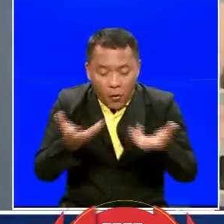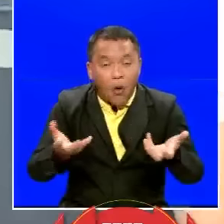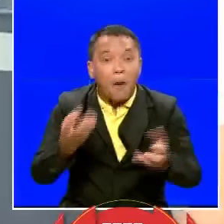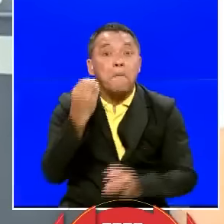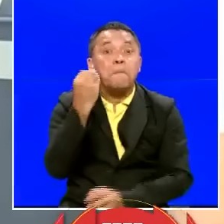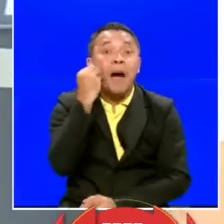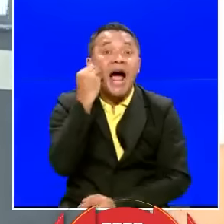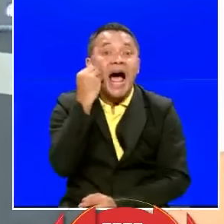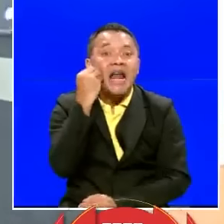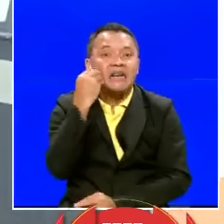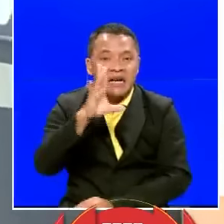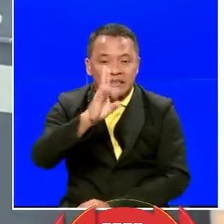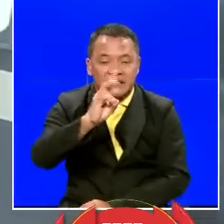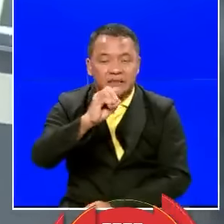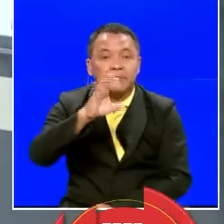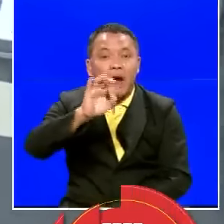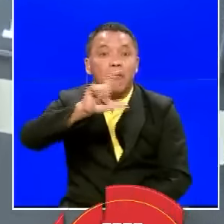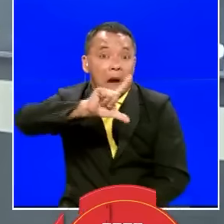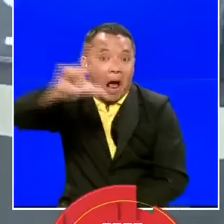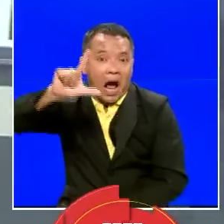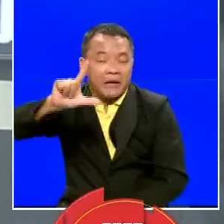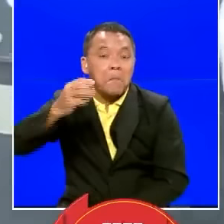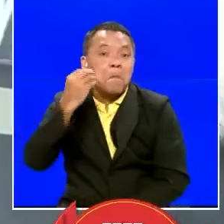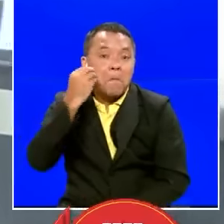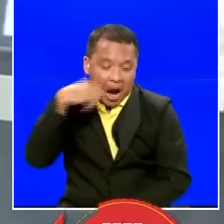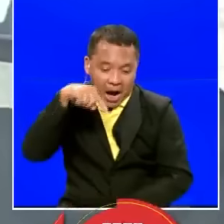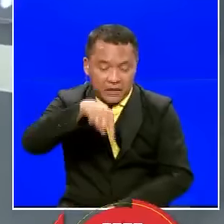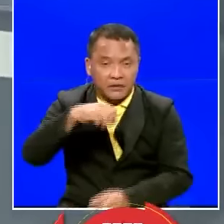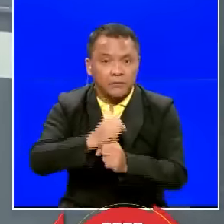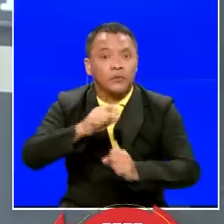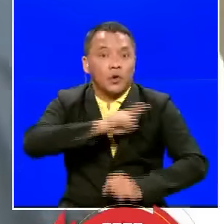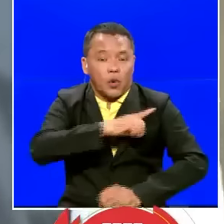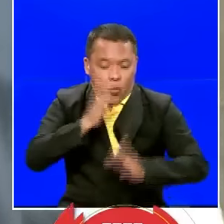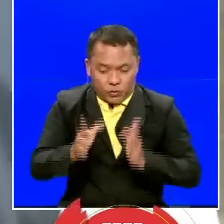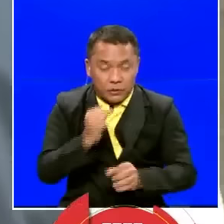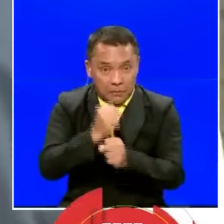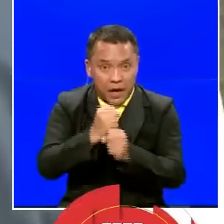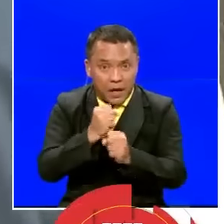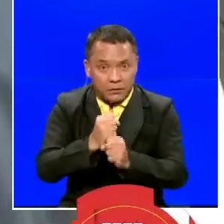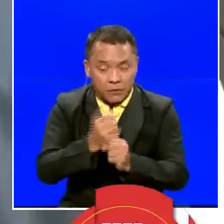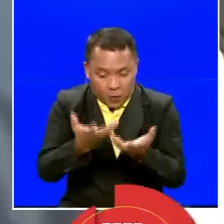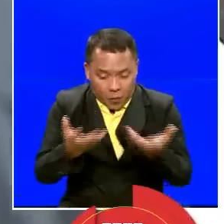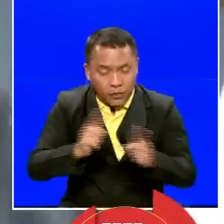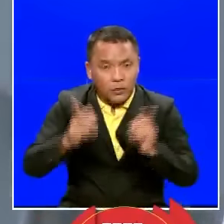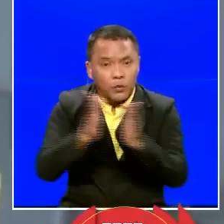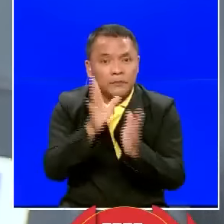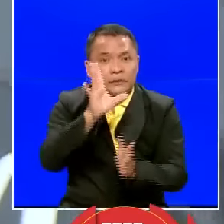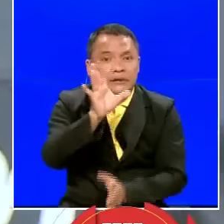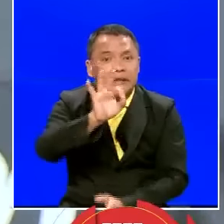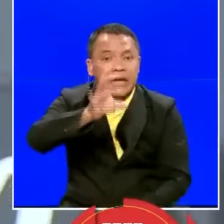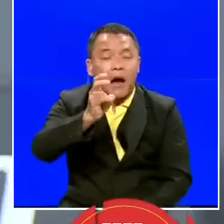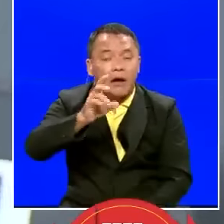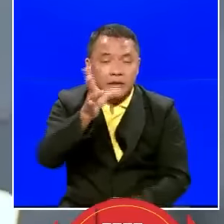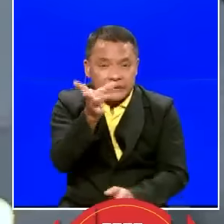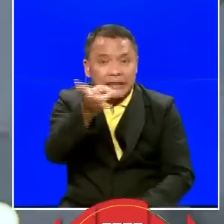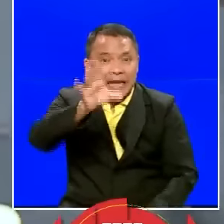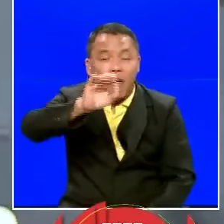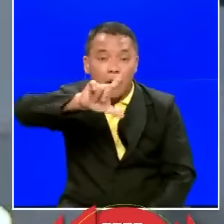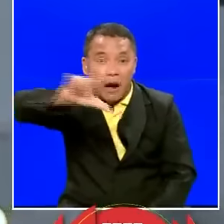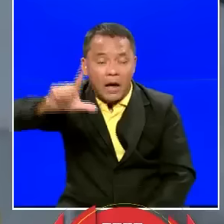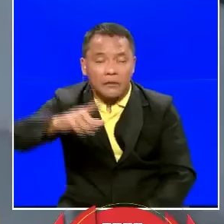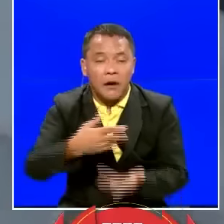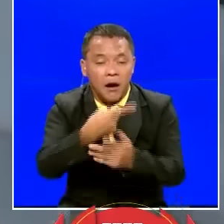ฮะมี 79ล้านบาทโอ้โหท่านทำเป็นเจ้าหน้าที่เแล้วทำไมทรัพย์สินท่านเยอะจนะครับอันนี้อย่างที่บอก